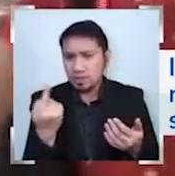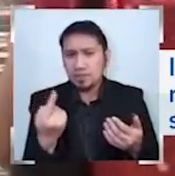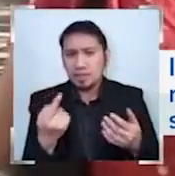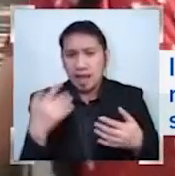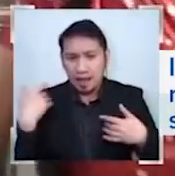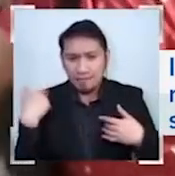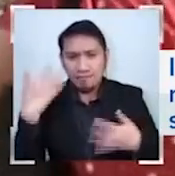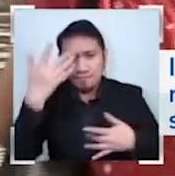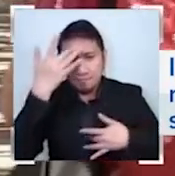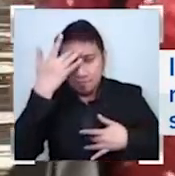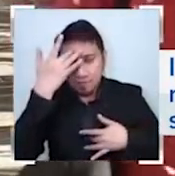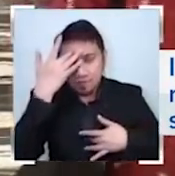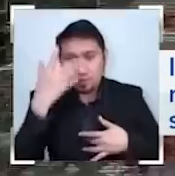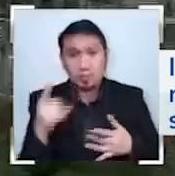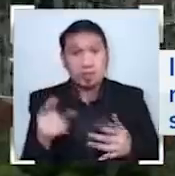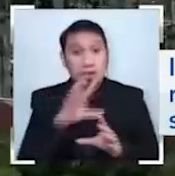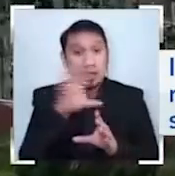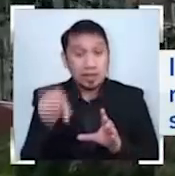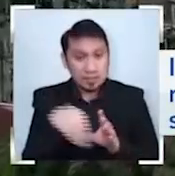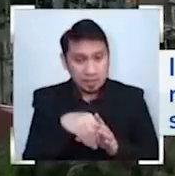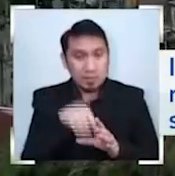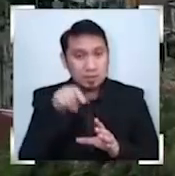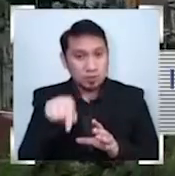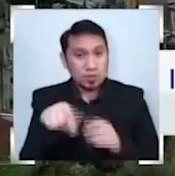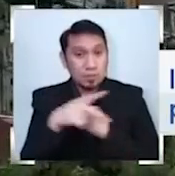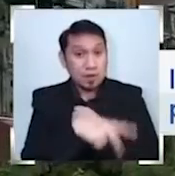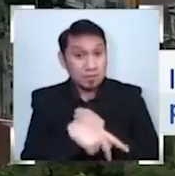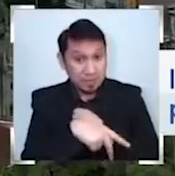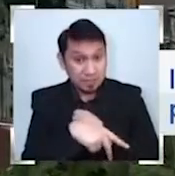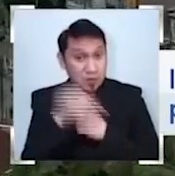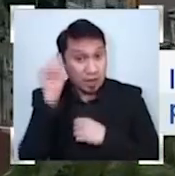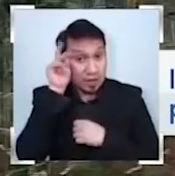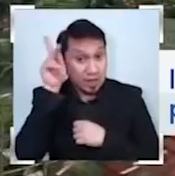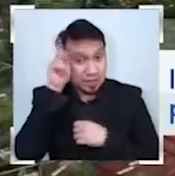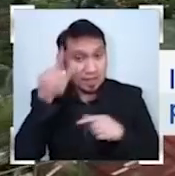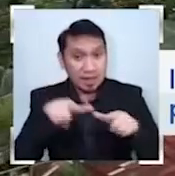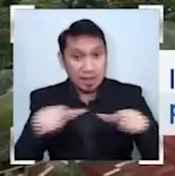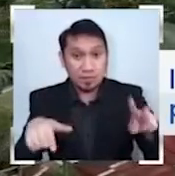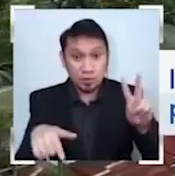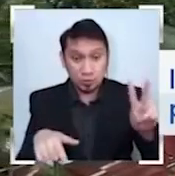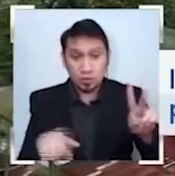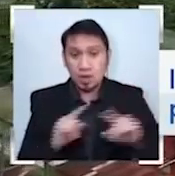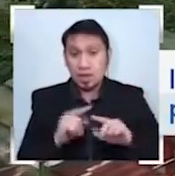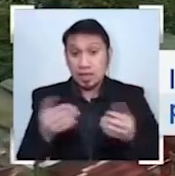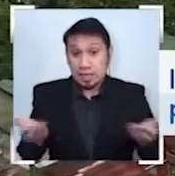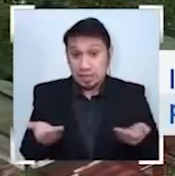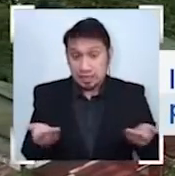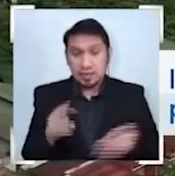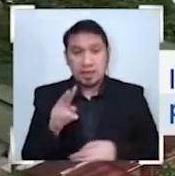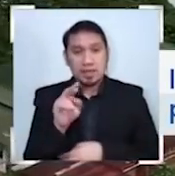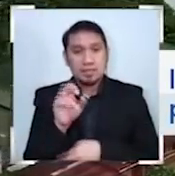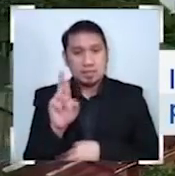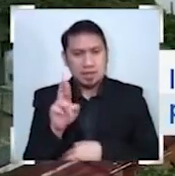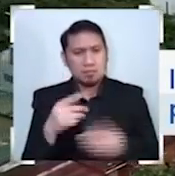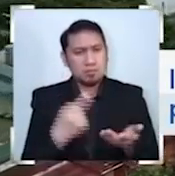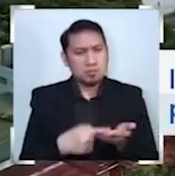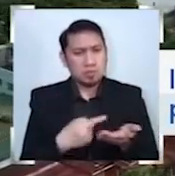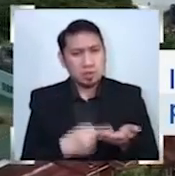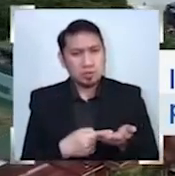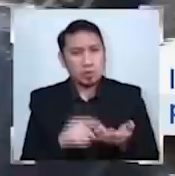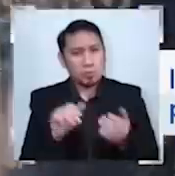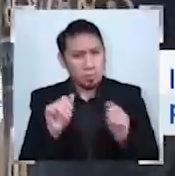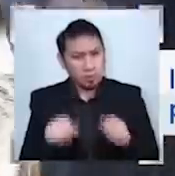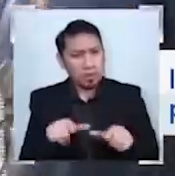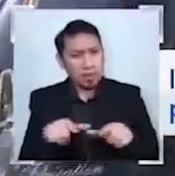sa mga probinsyang nasa Alert Level 2. Ang Metro Manila, pinag-uusapan ng luwagan sa Alert Level 1. Pero hati ang ilang